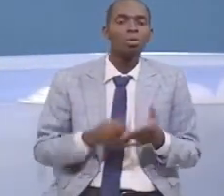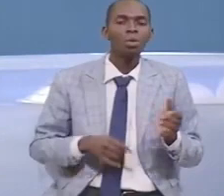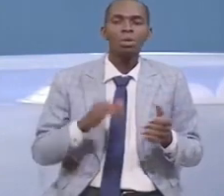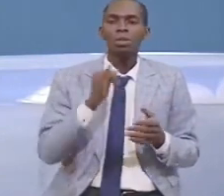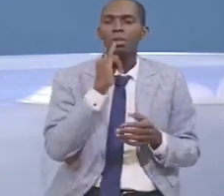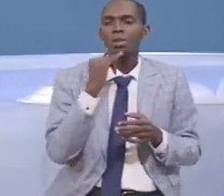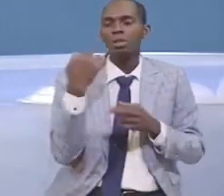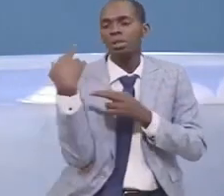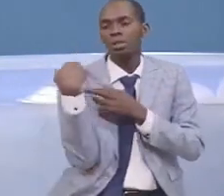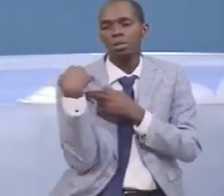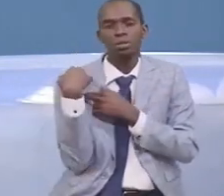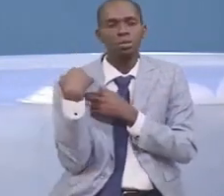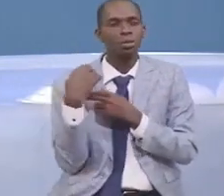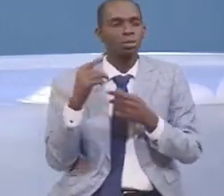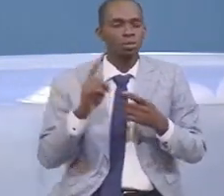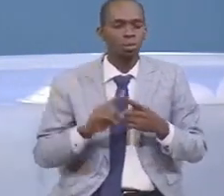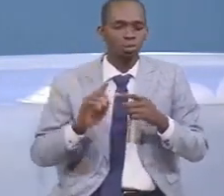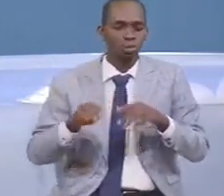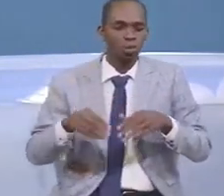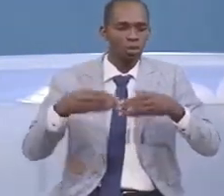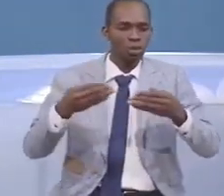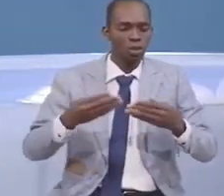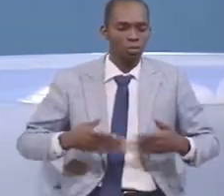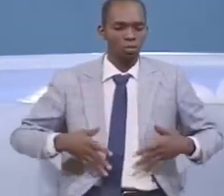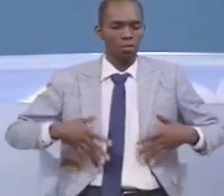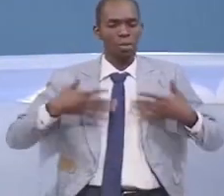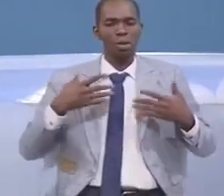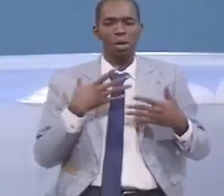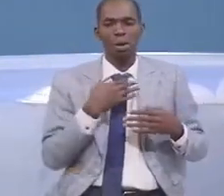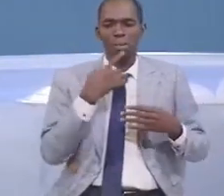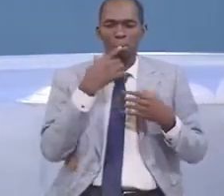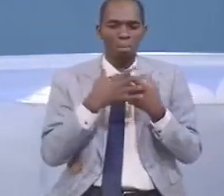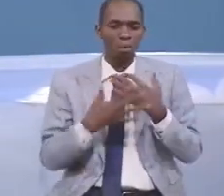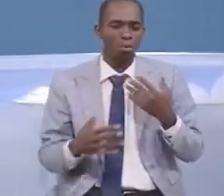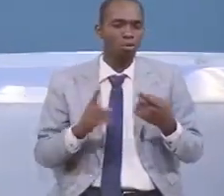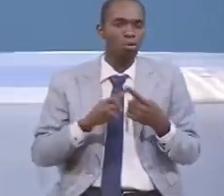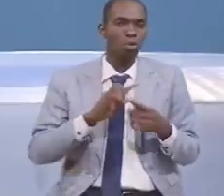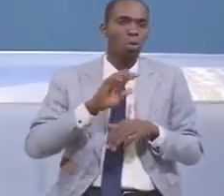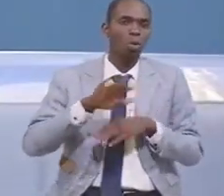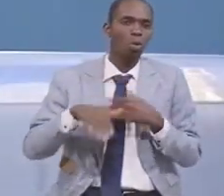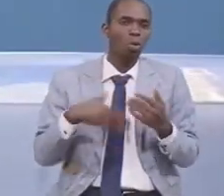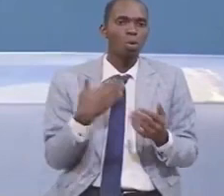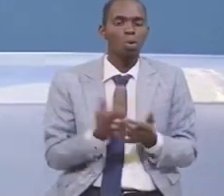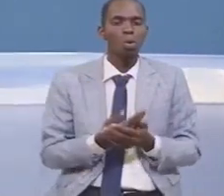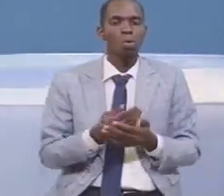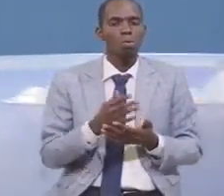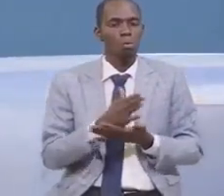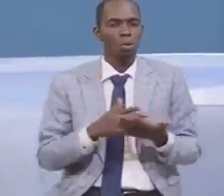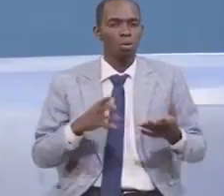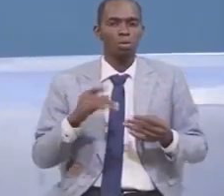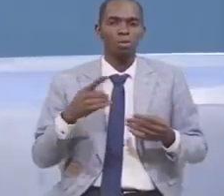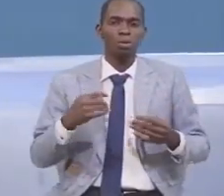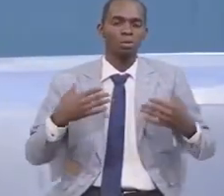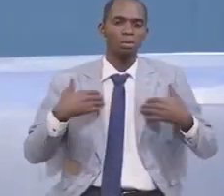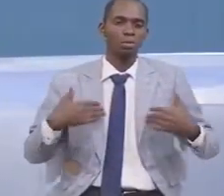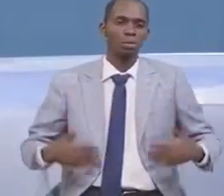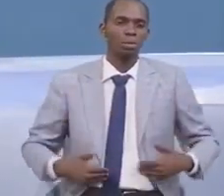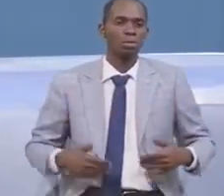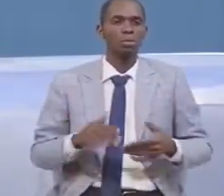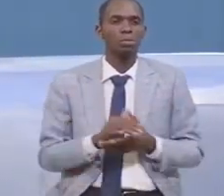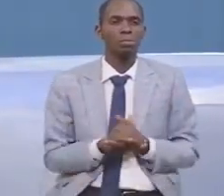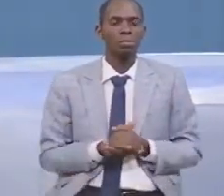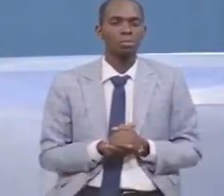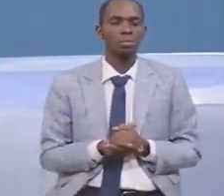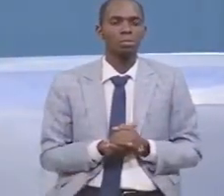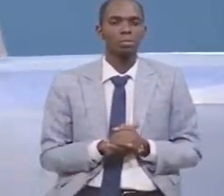pumping life blood into all the parts of the body ఈ దేహ అవయవాలకు ప్రాణ సమానమైన రక్తాన్ని